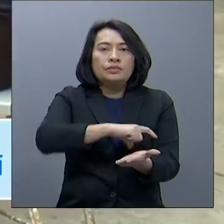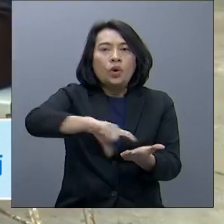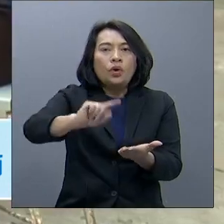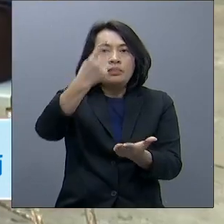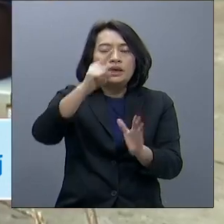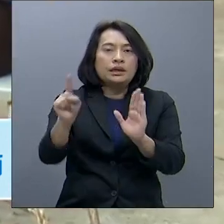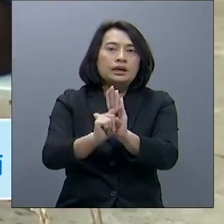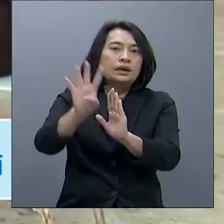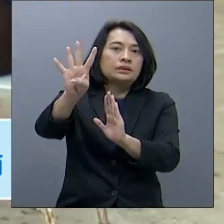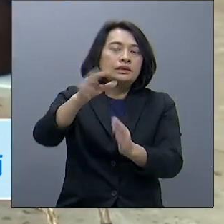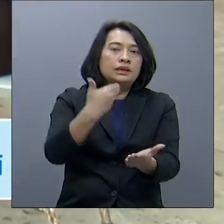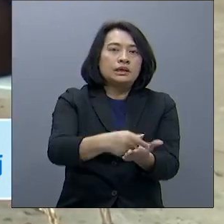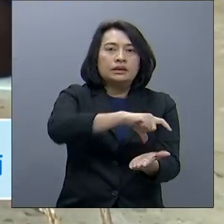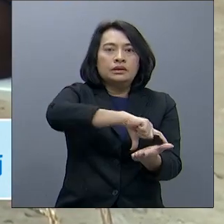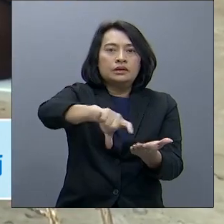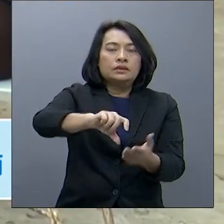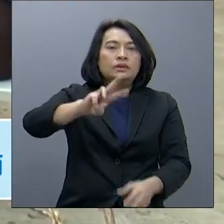ครั้งนี้หนักหน่อยค่ะ